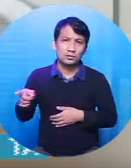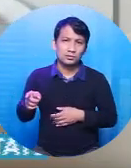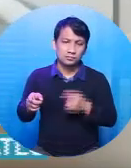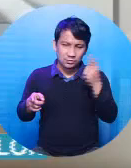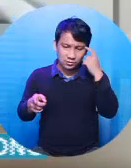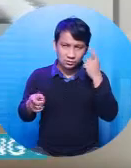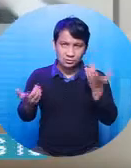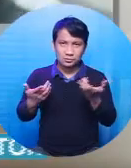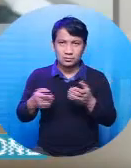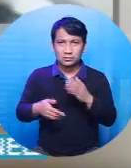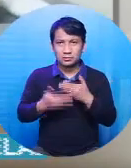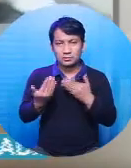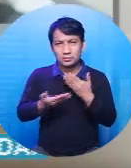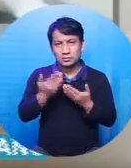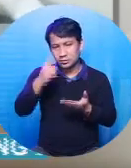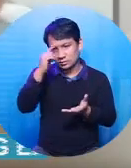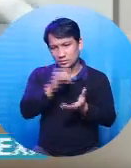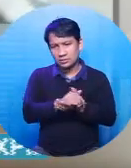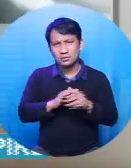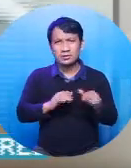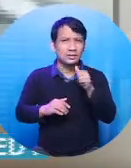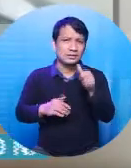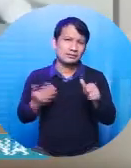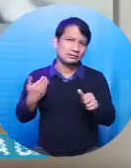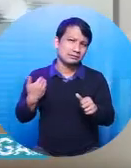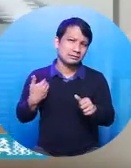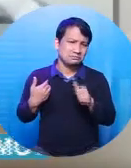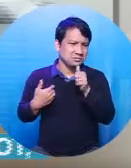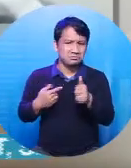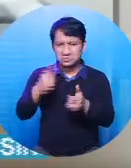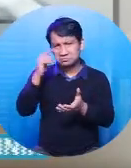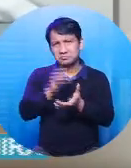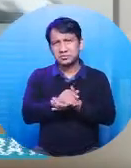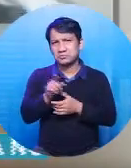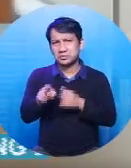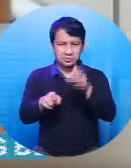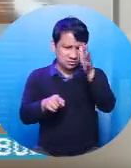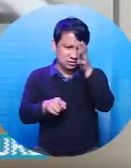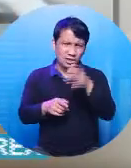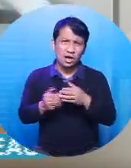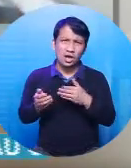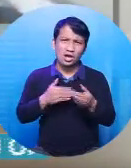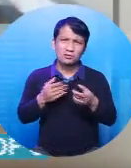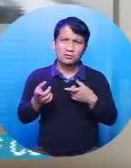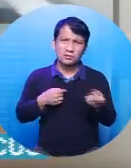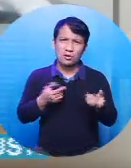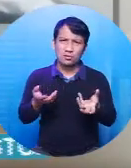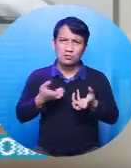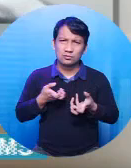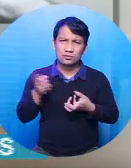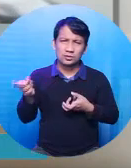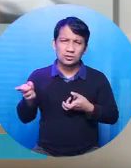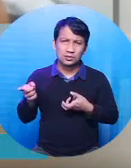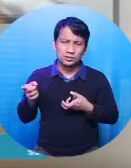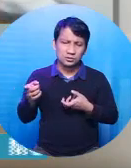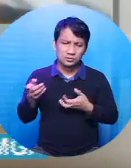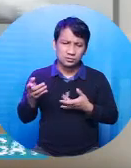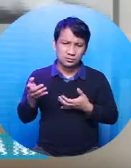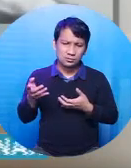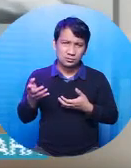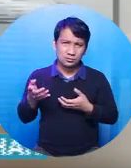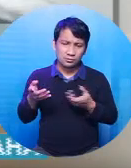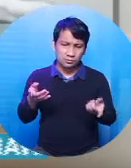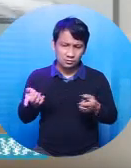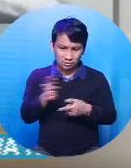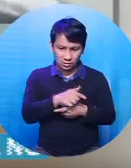Papa mo, huwag ka maniwala kung ganun. Oh, hindi naman po. Okay. So, anong gusto mong sabihin kay Ma? Nandiyan